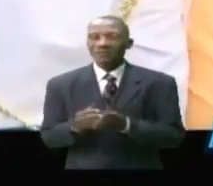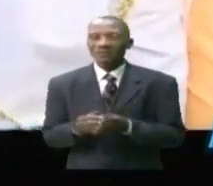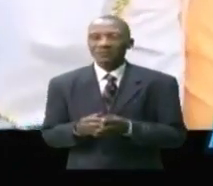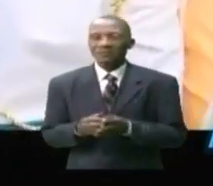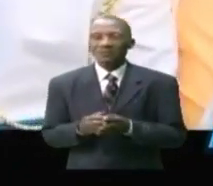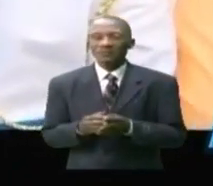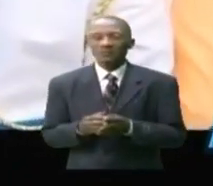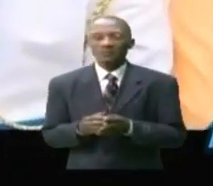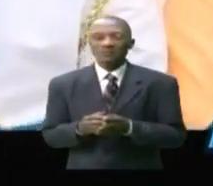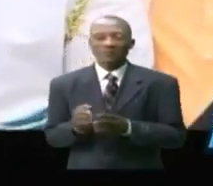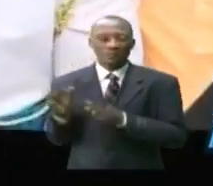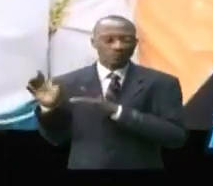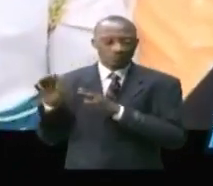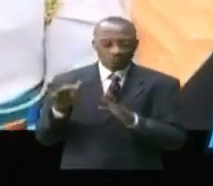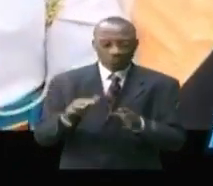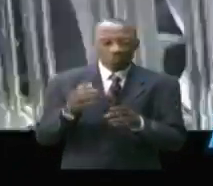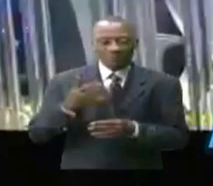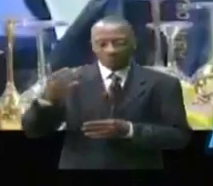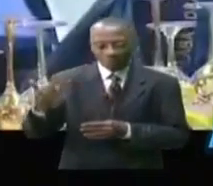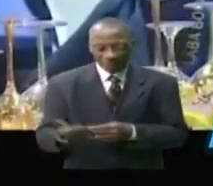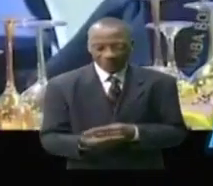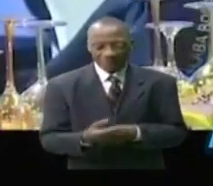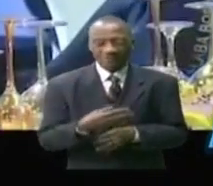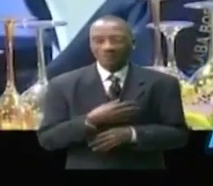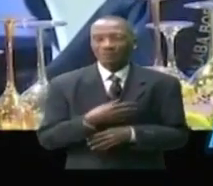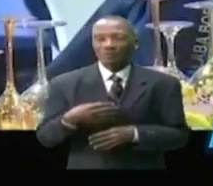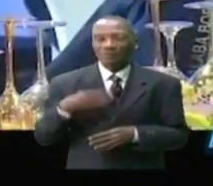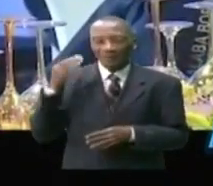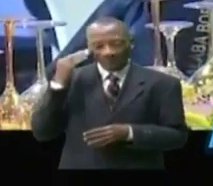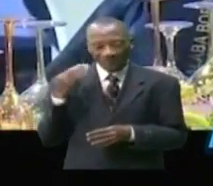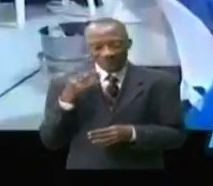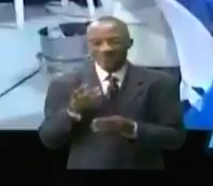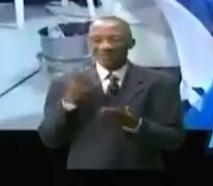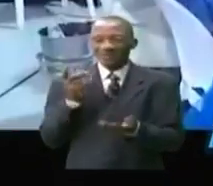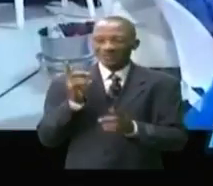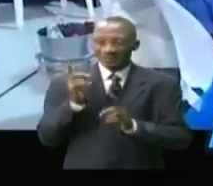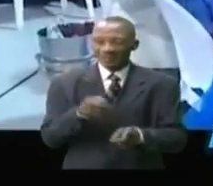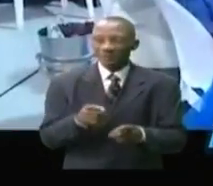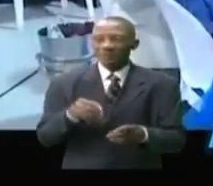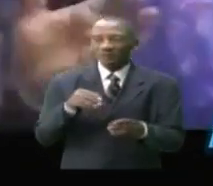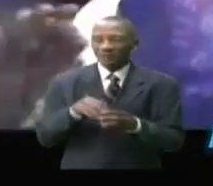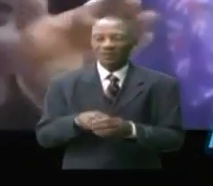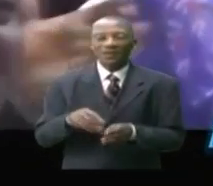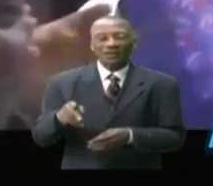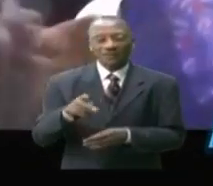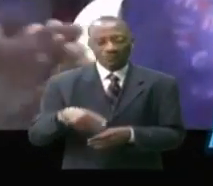l'autorité provinciale est revenue sur sa mission qui a porté sur son invitation